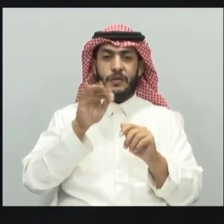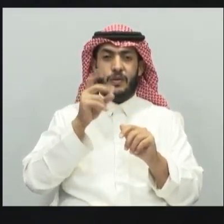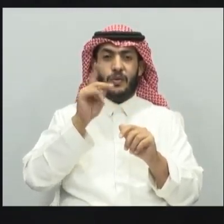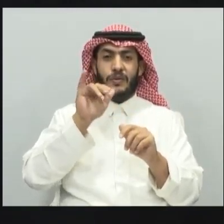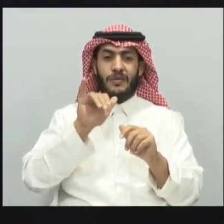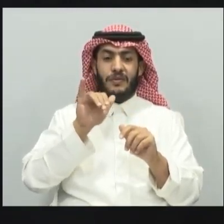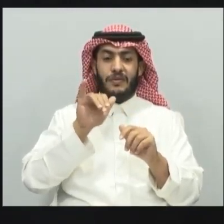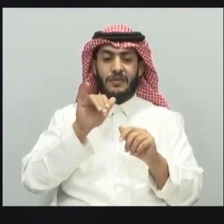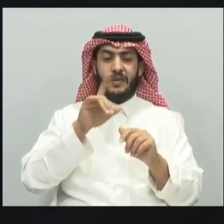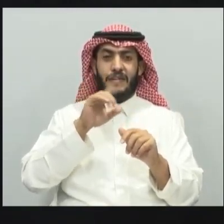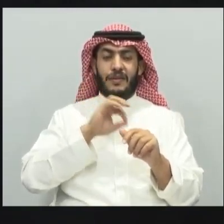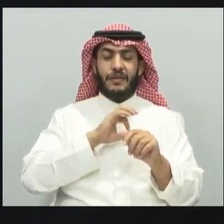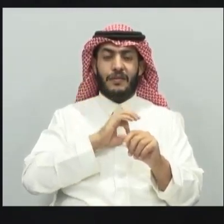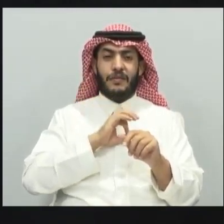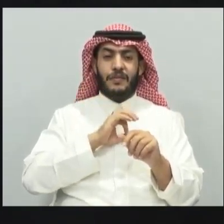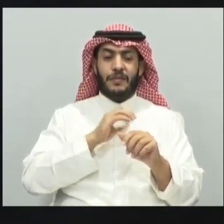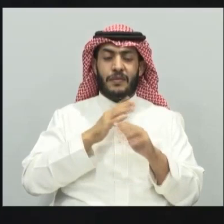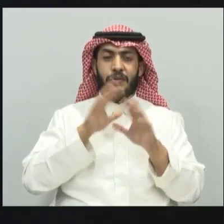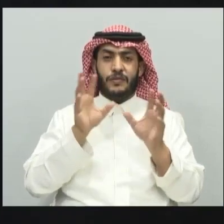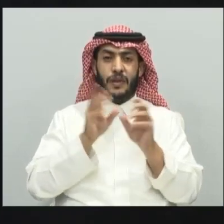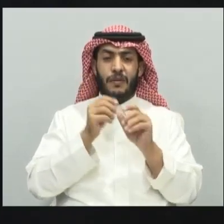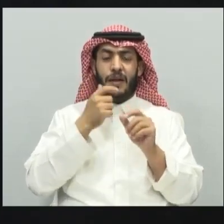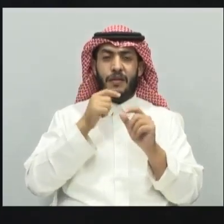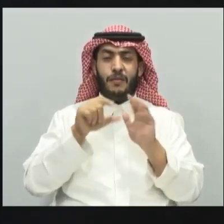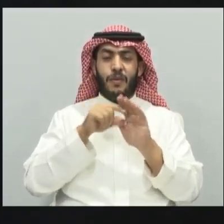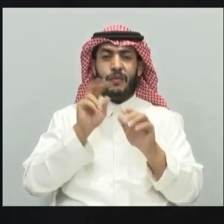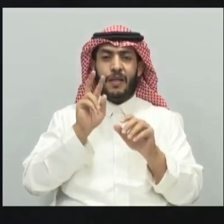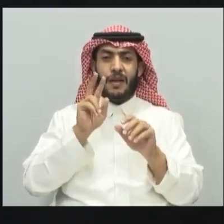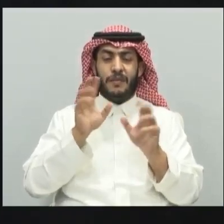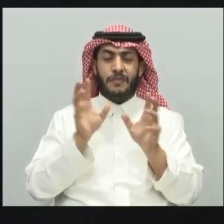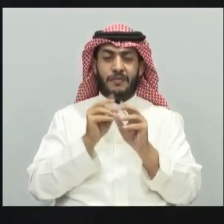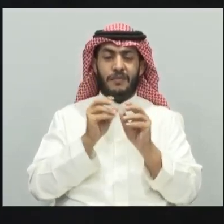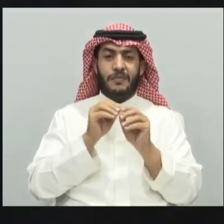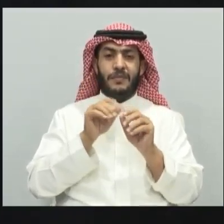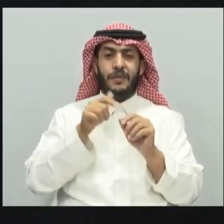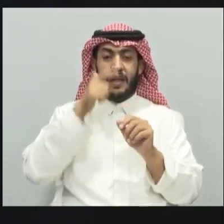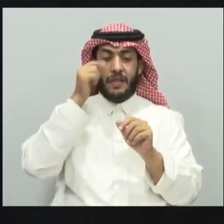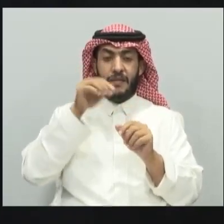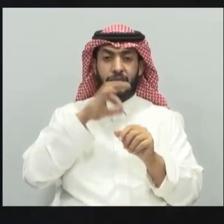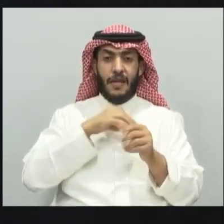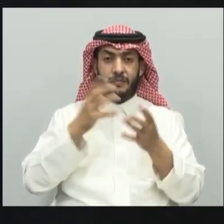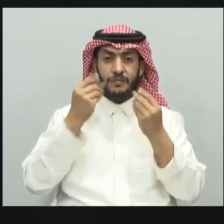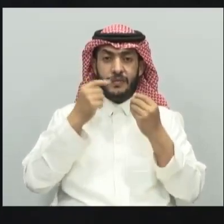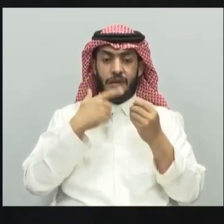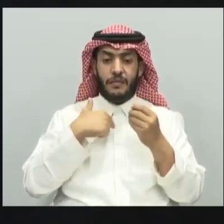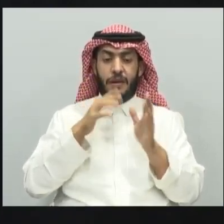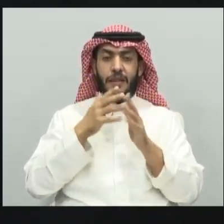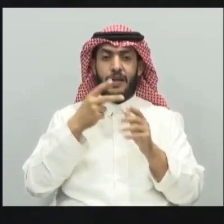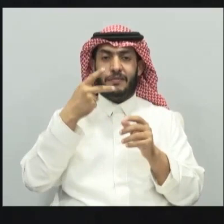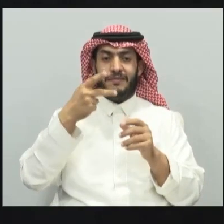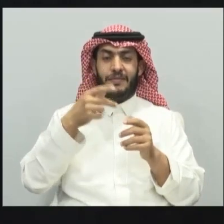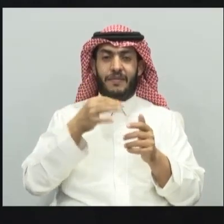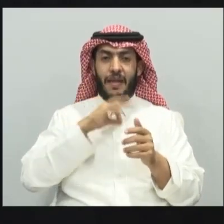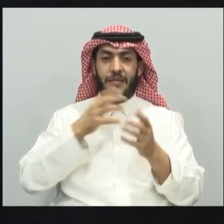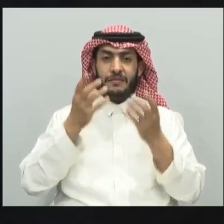فال السيوطي رحمه الله تعالى ايضا جمع احاديث موضوعه مكتوبه فمن اراد ان يقف على شيء منها يرجع الى